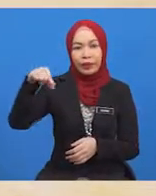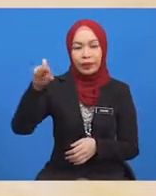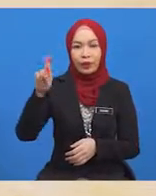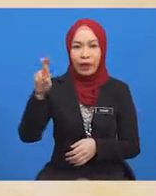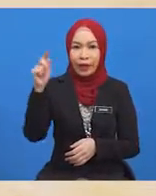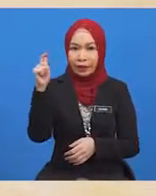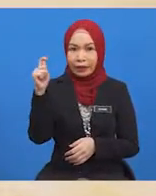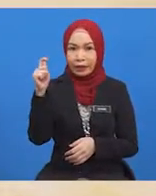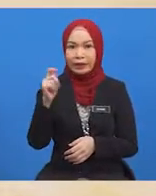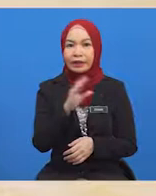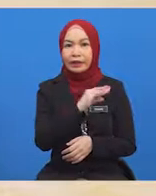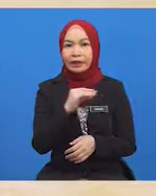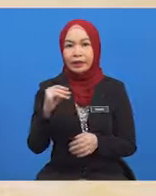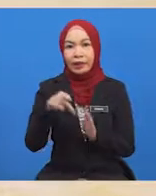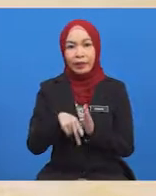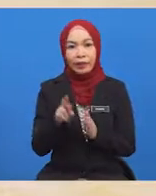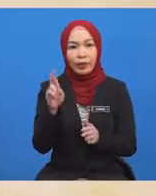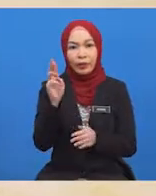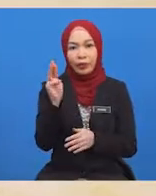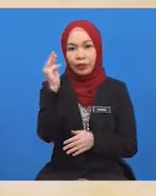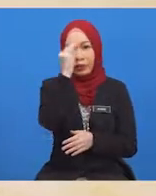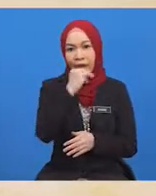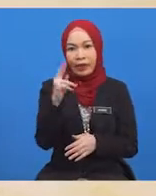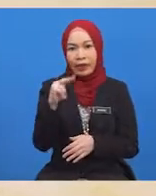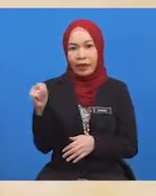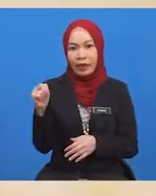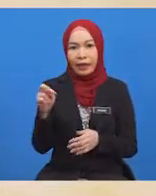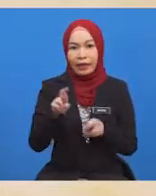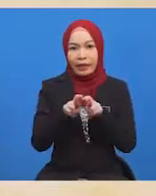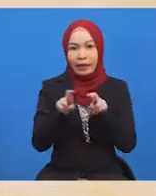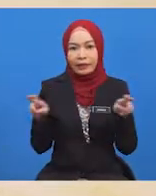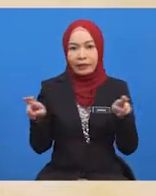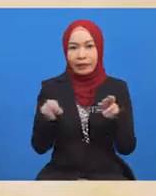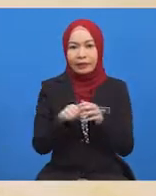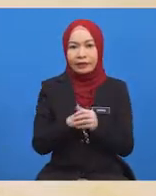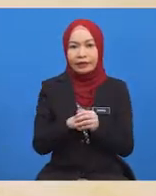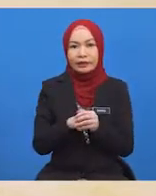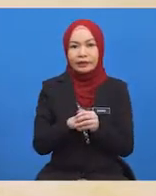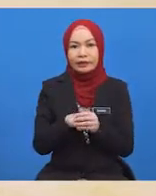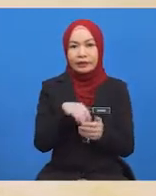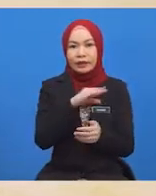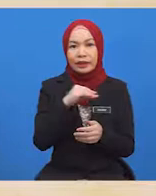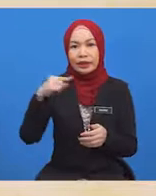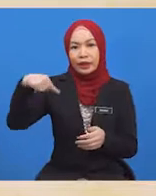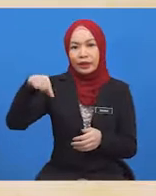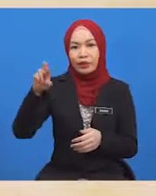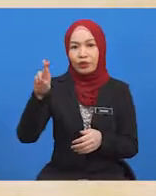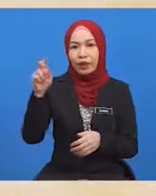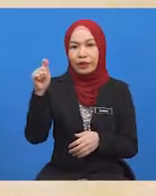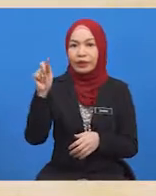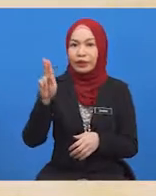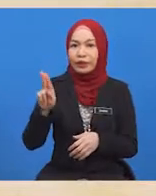ialah permukaan rata dan QRTU ialah permukaan